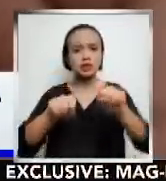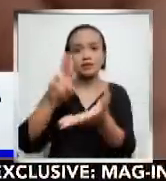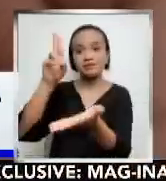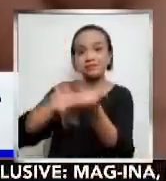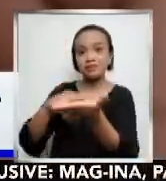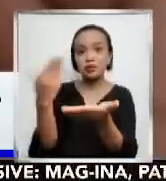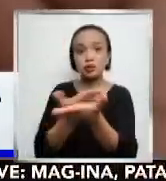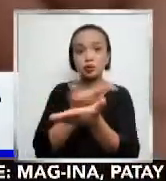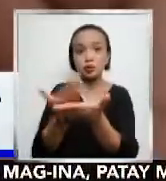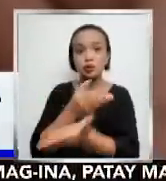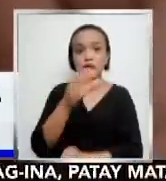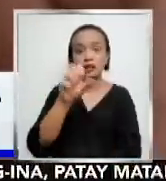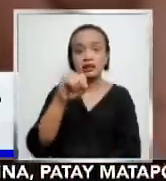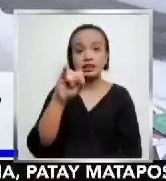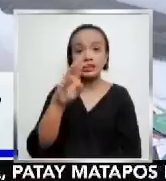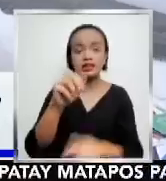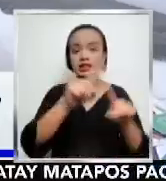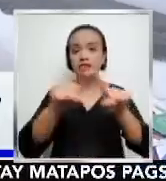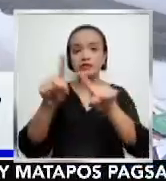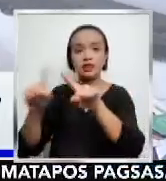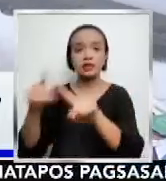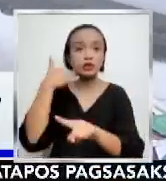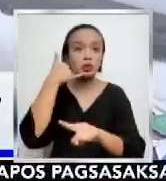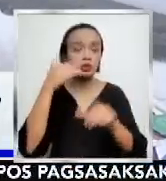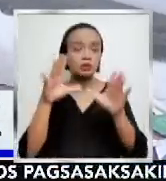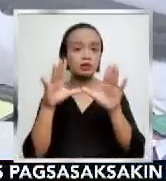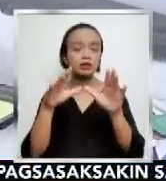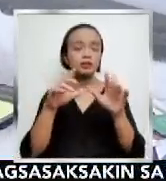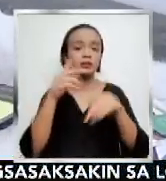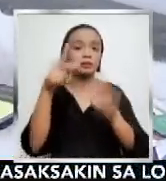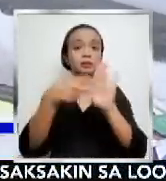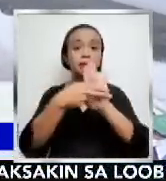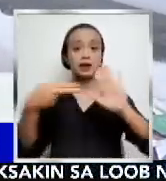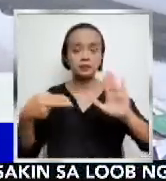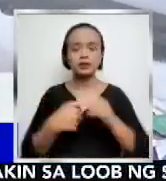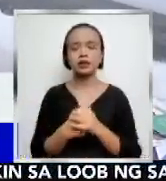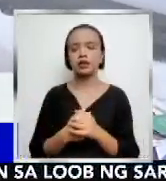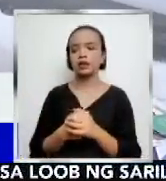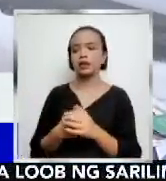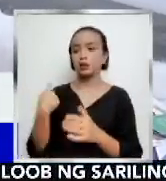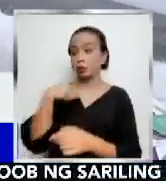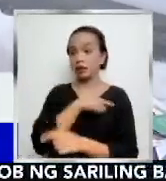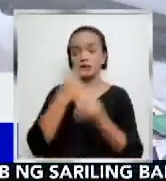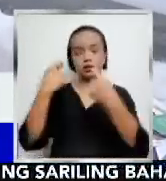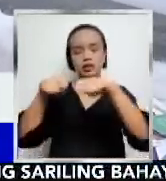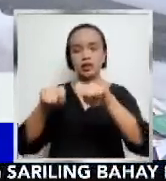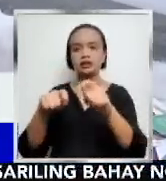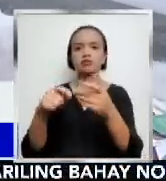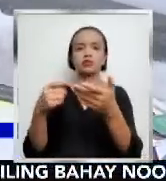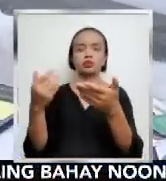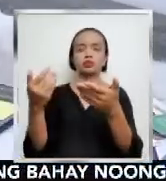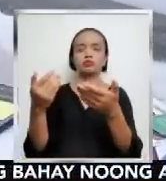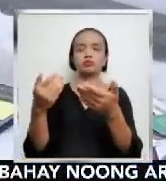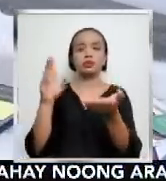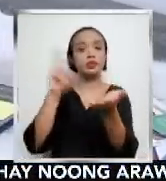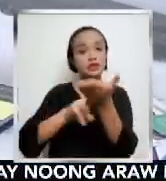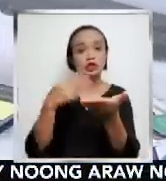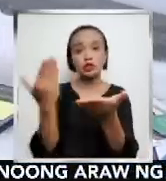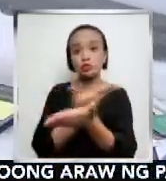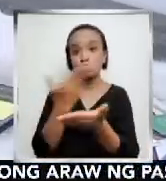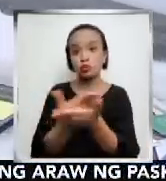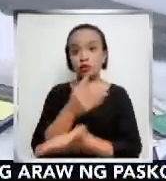ng tatlong magkakaibang telco network. Sinubukan nating mag-register ng mga bagong SIM at ito nga makikita natin